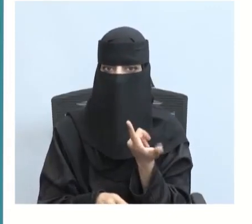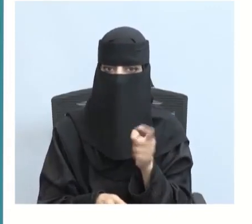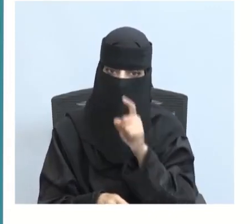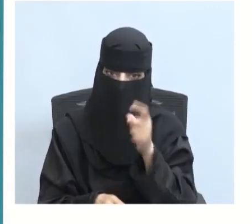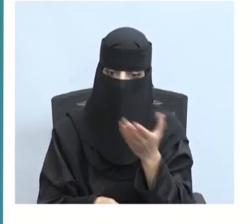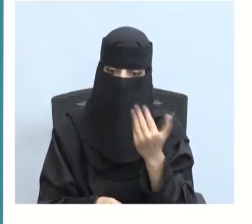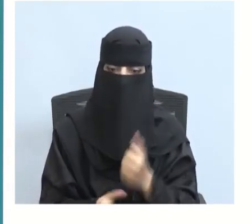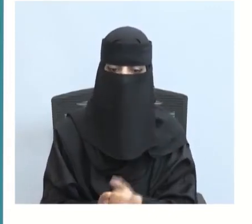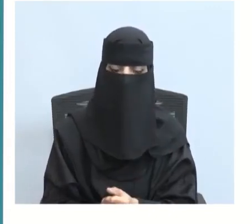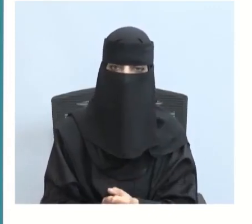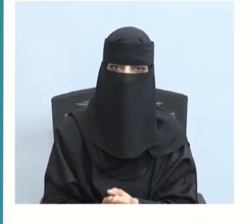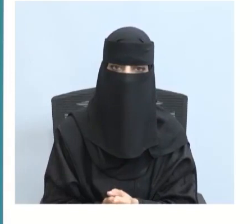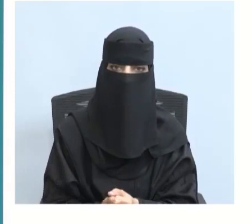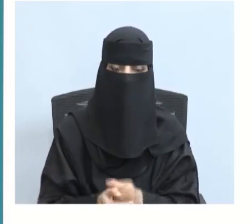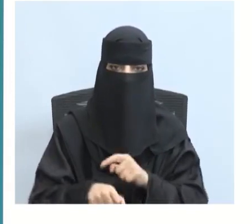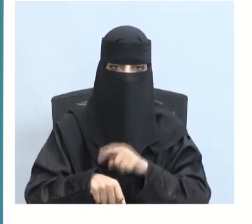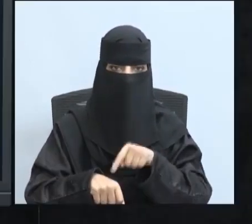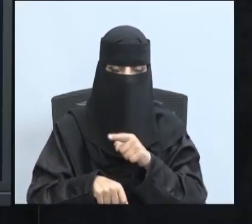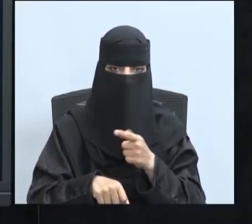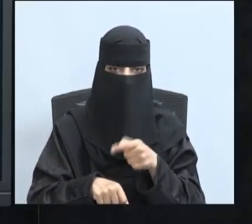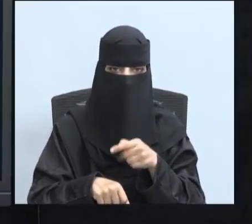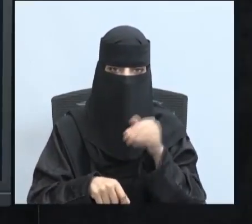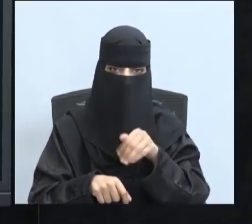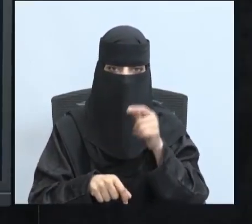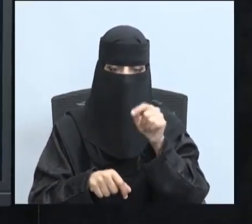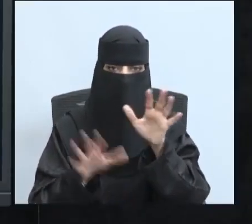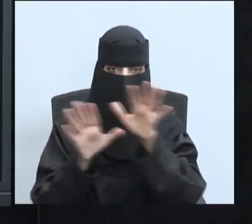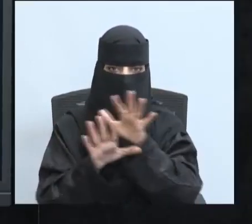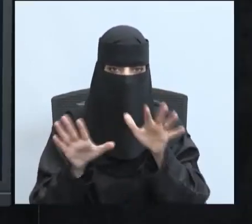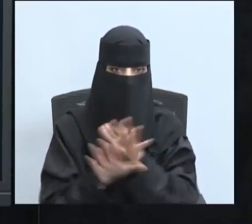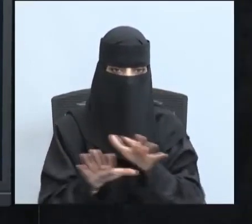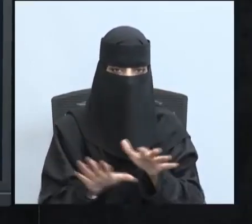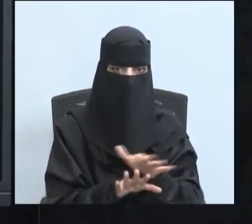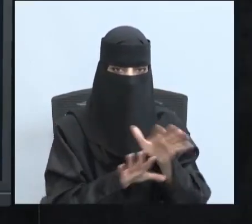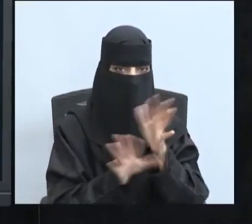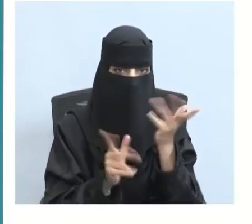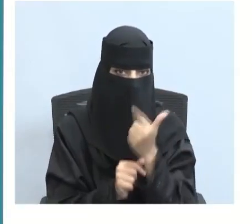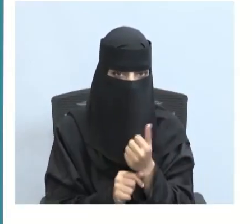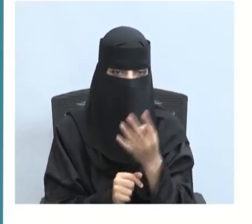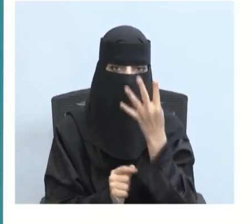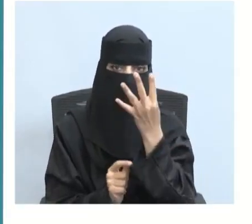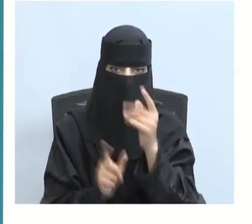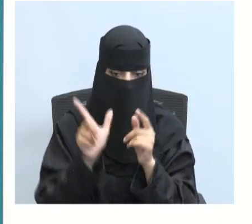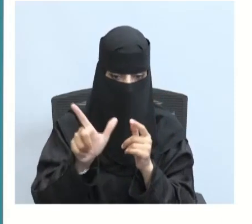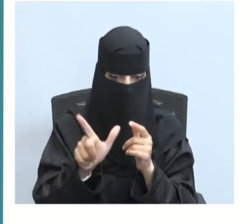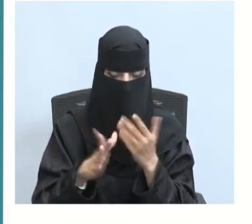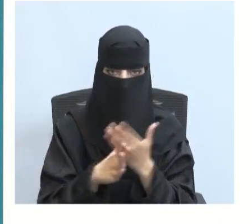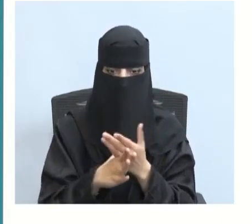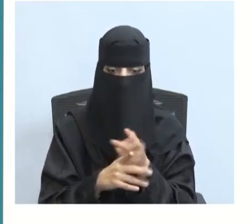ساعه الساعه كم ربع بها احسنتم اربعه